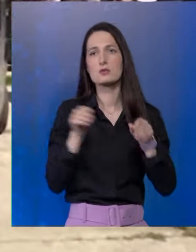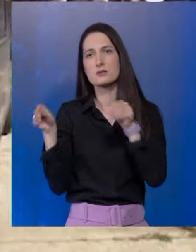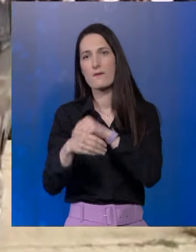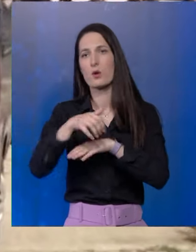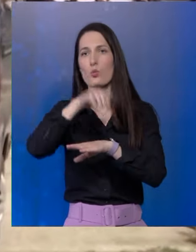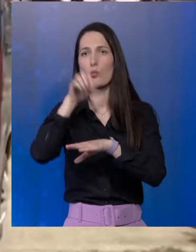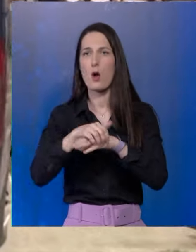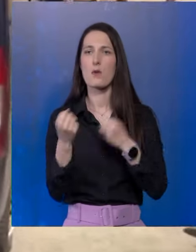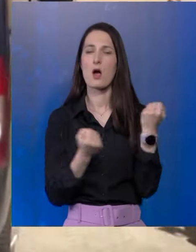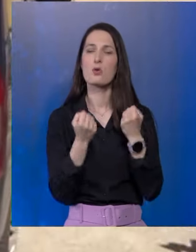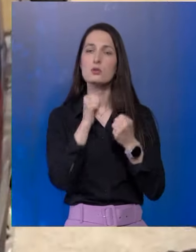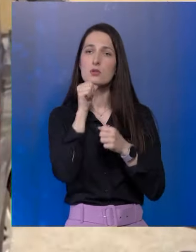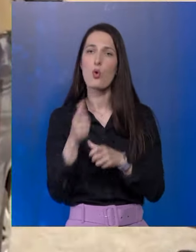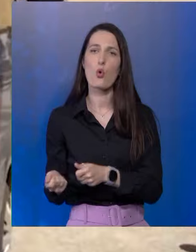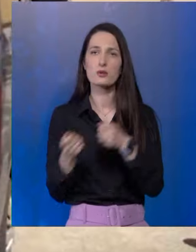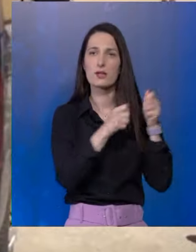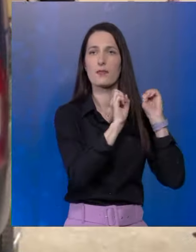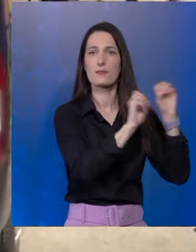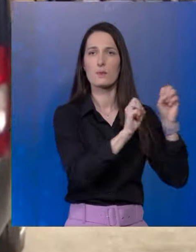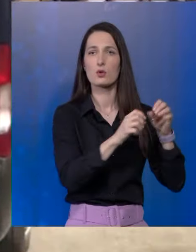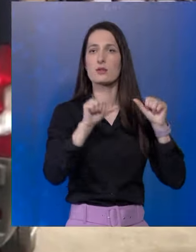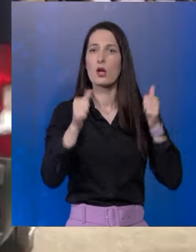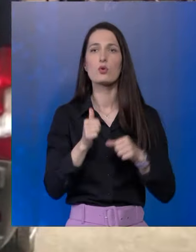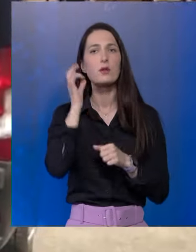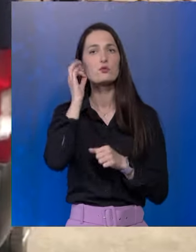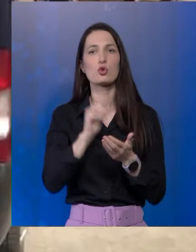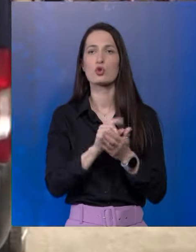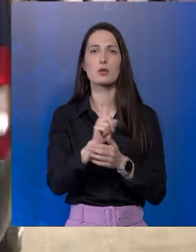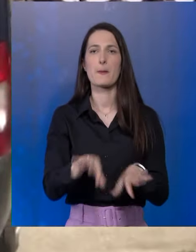i odnijeli na deponiju. Tijelo djevojčice još nije